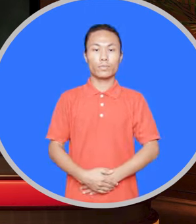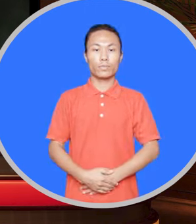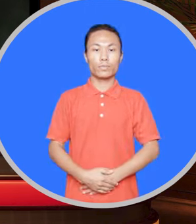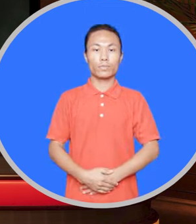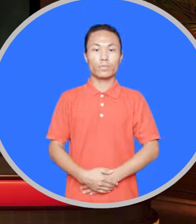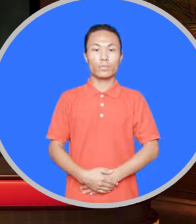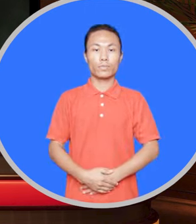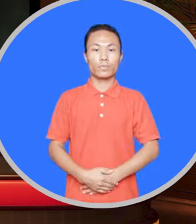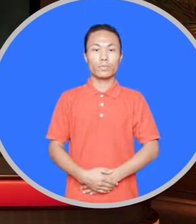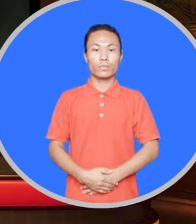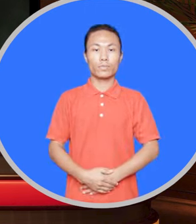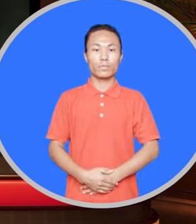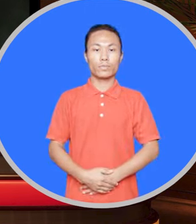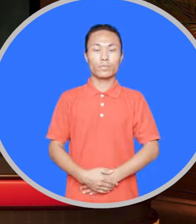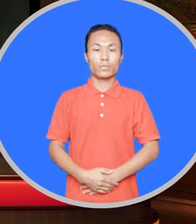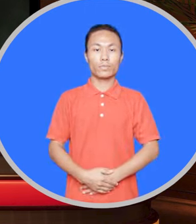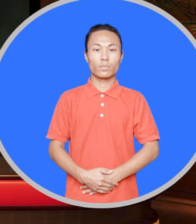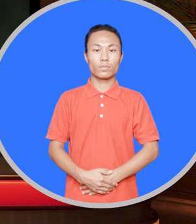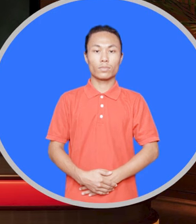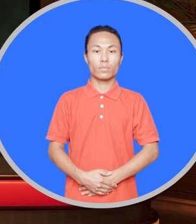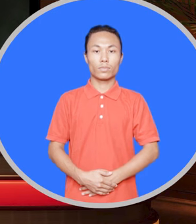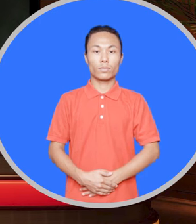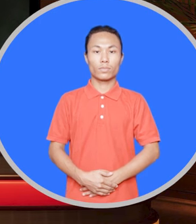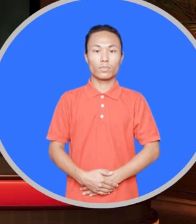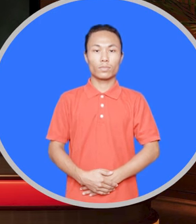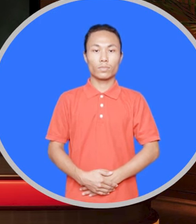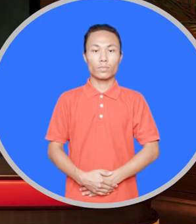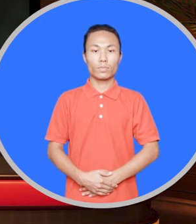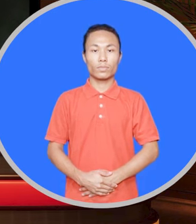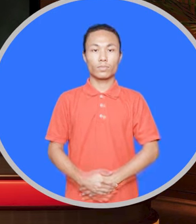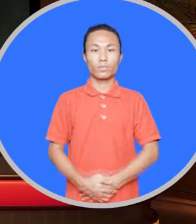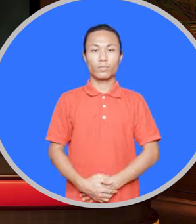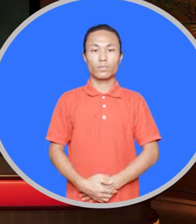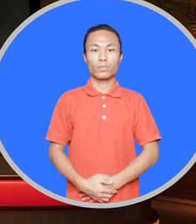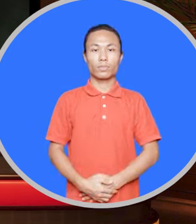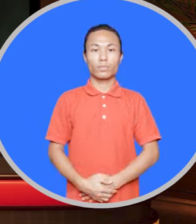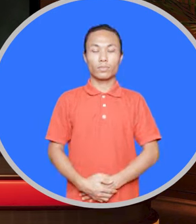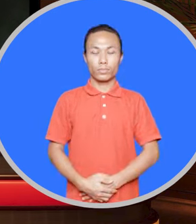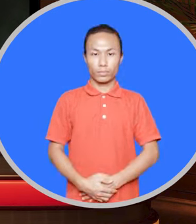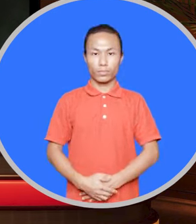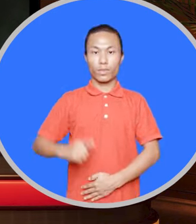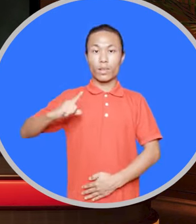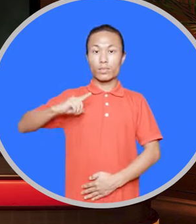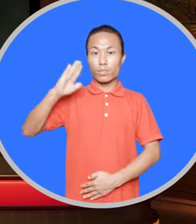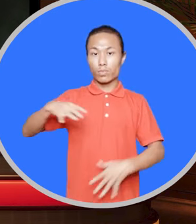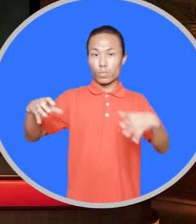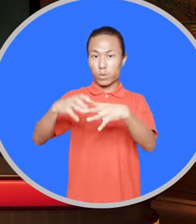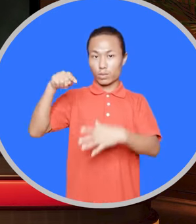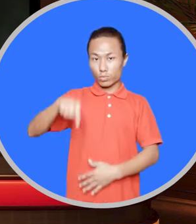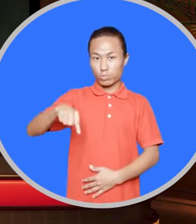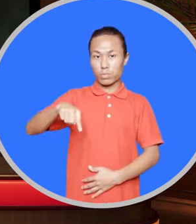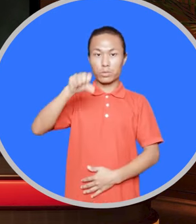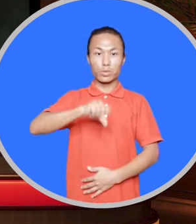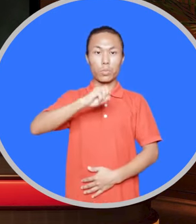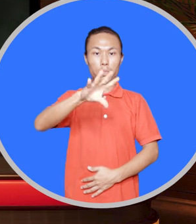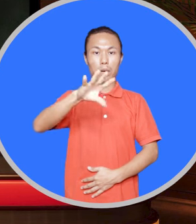တ်ဝင်ပိုးမဖြစ်စေရင်အထူးသတိပြုရန်လိုအပ်ပါတယ်လို့ပြည်အောင်စုဝင်ကြီးချုပ်ကပြောကြားခဲ့ပါတယ်။အကြံဖတ်စစ်အုပ်စုအနေနဲ့ကတော့သူတို့ရဲ့